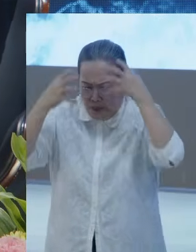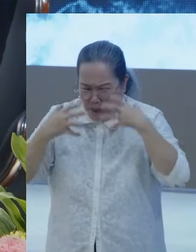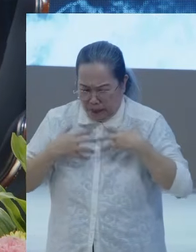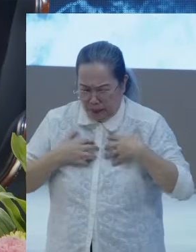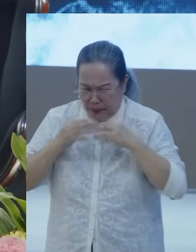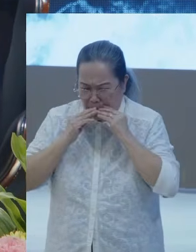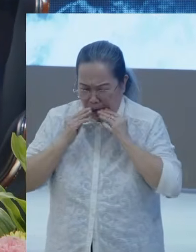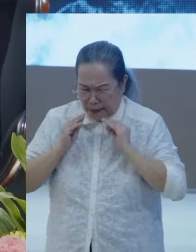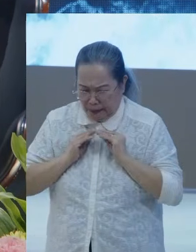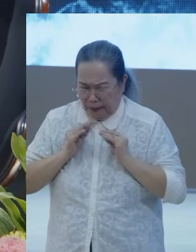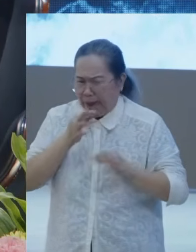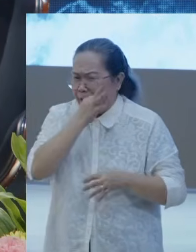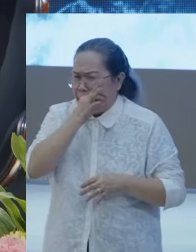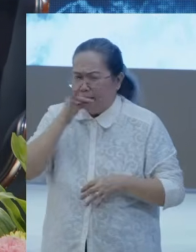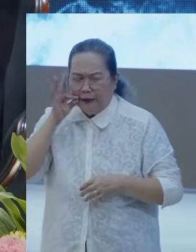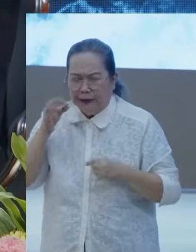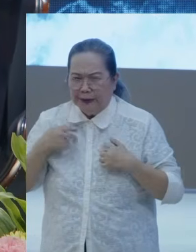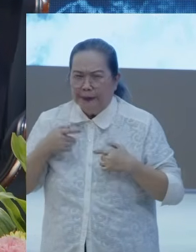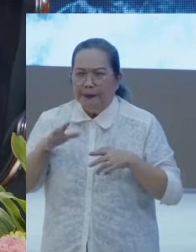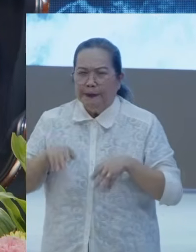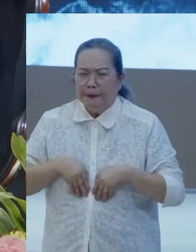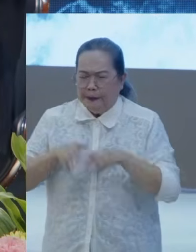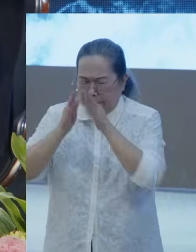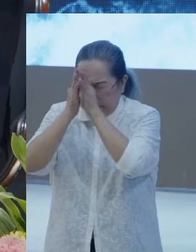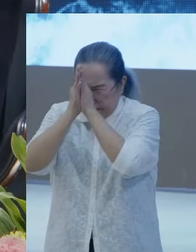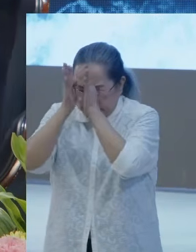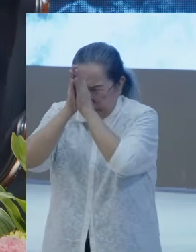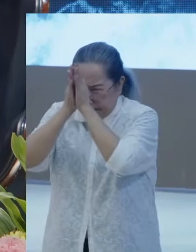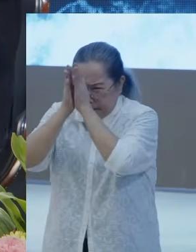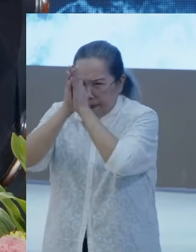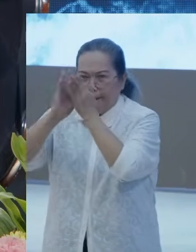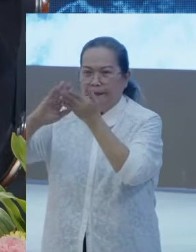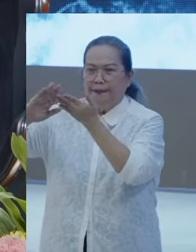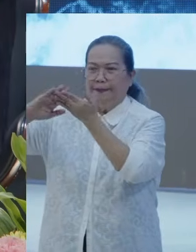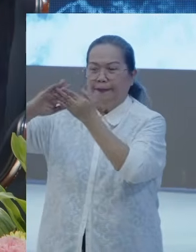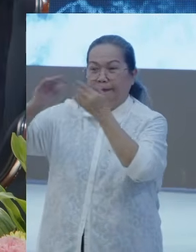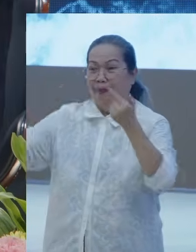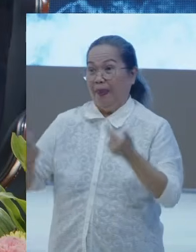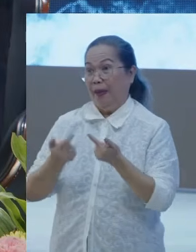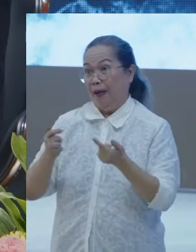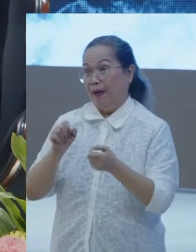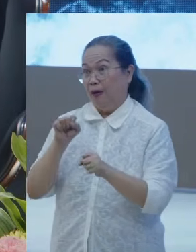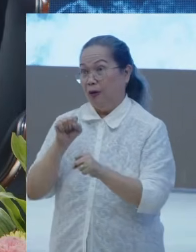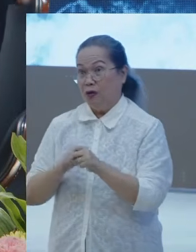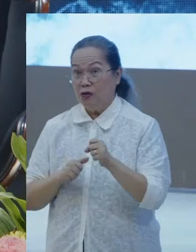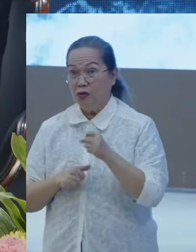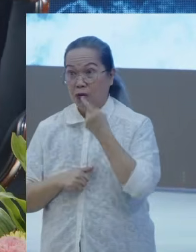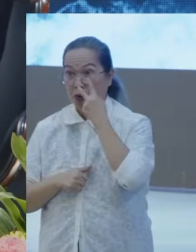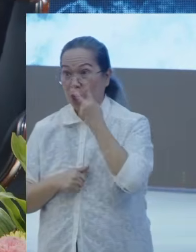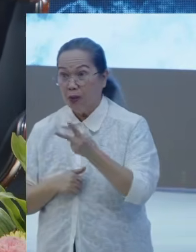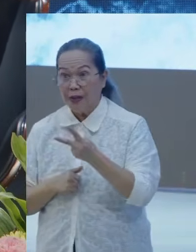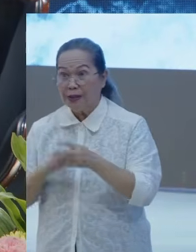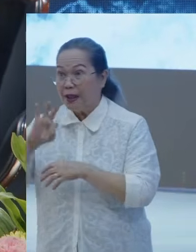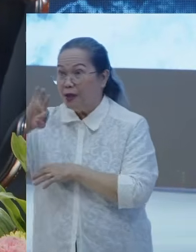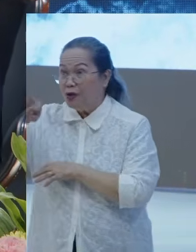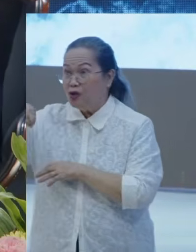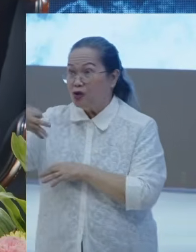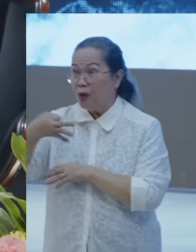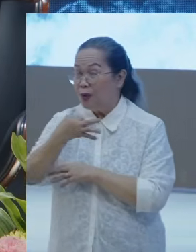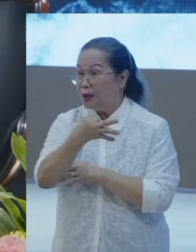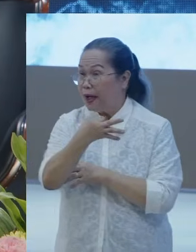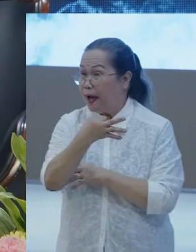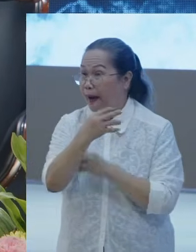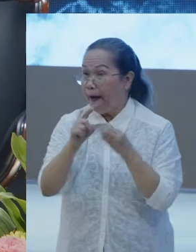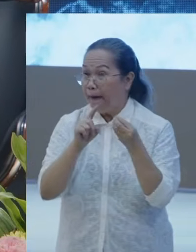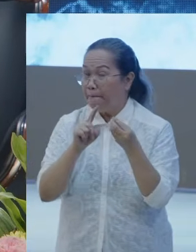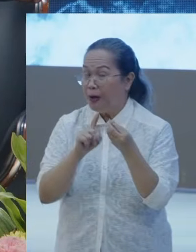them to the least of them. So nakita natin sa Jonah, ang walang kapantay, walang